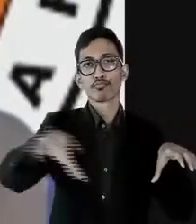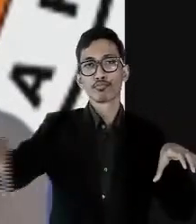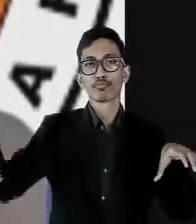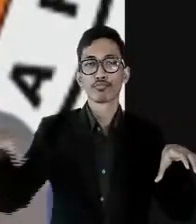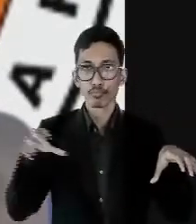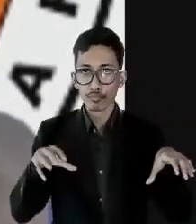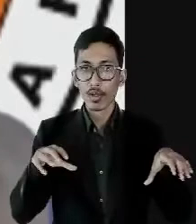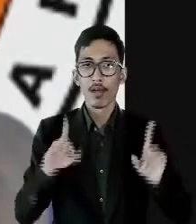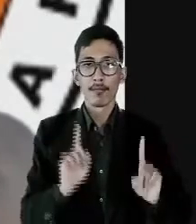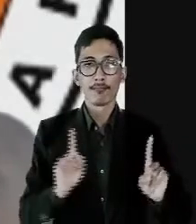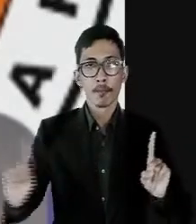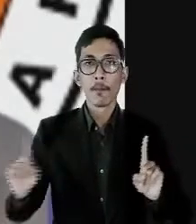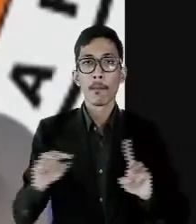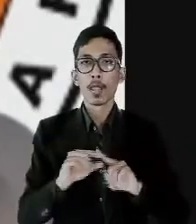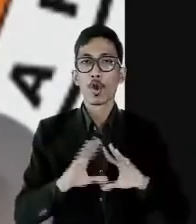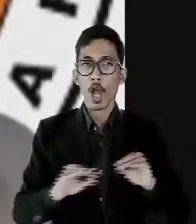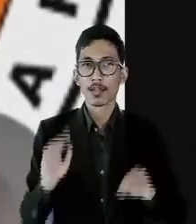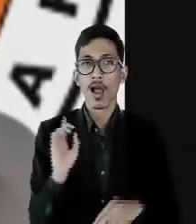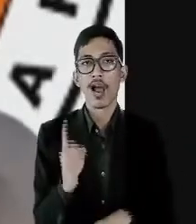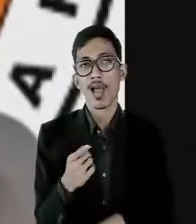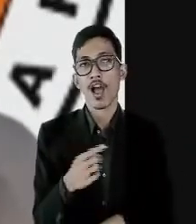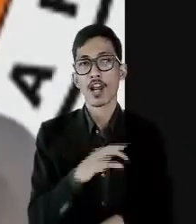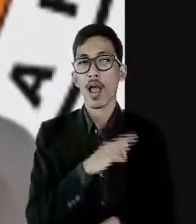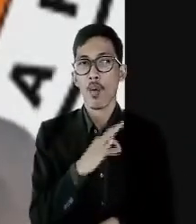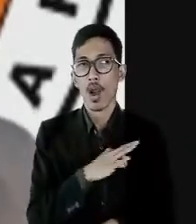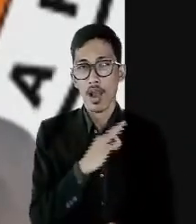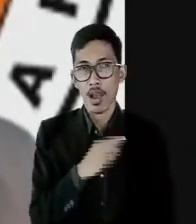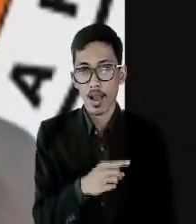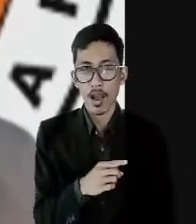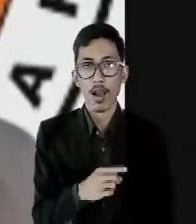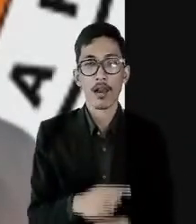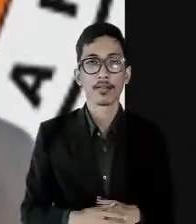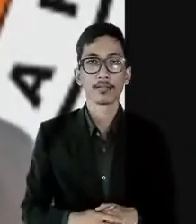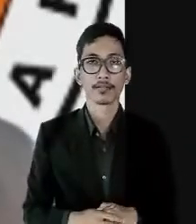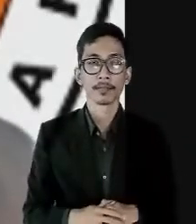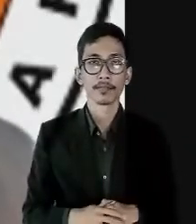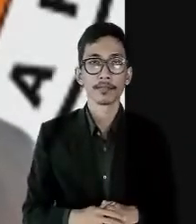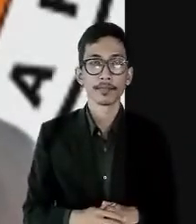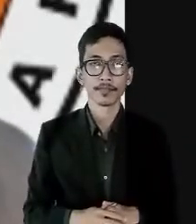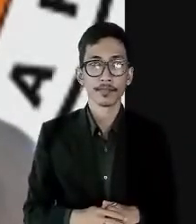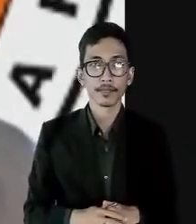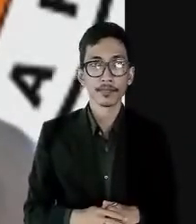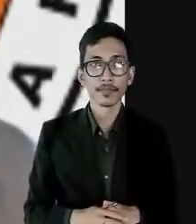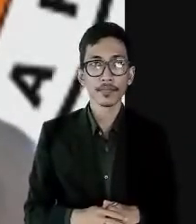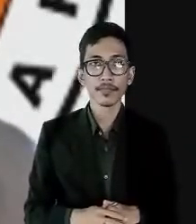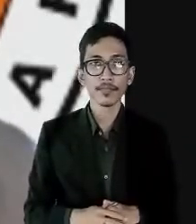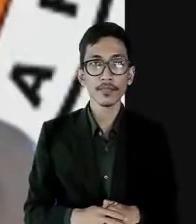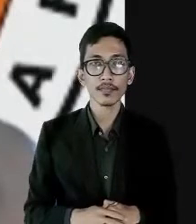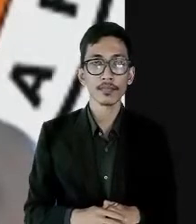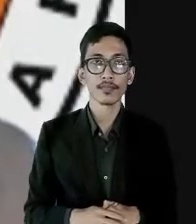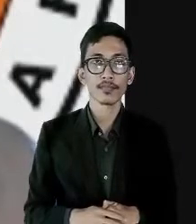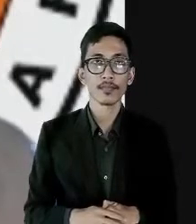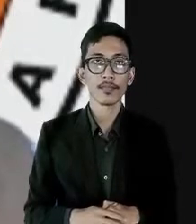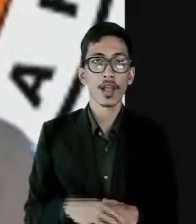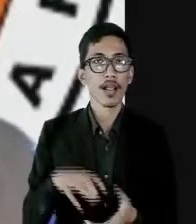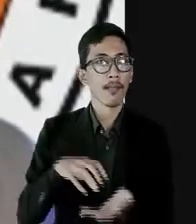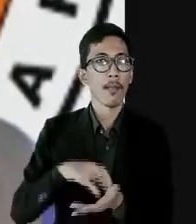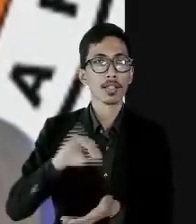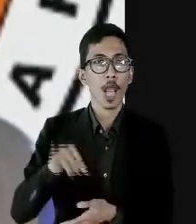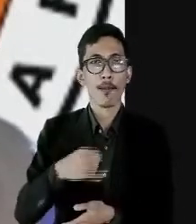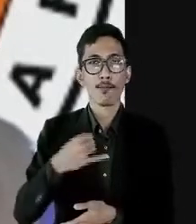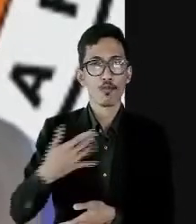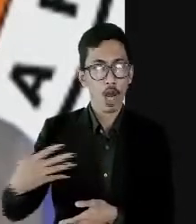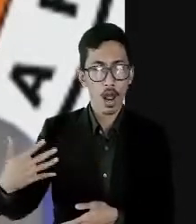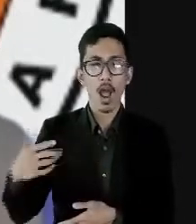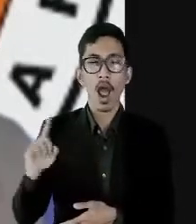hampir dikatakan bahwa semua wilayah di Kabupaten Jayapura khususnya di venue-venue itu